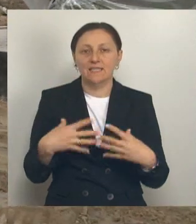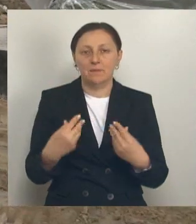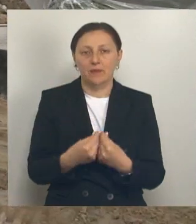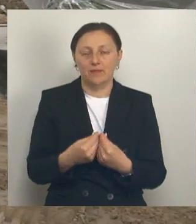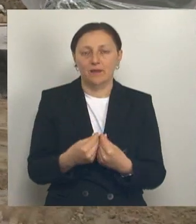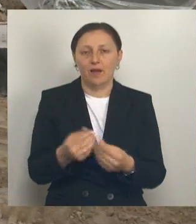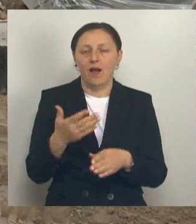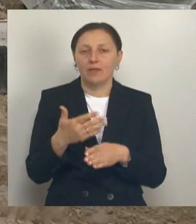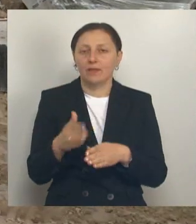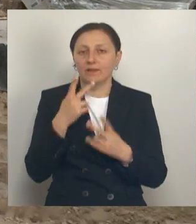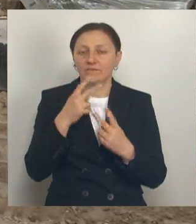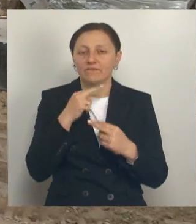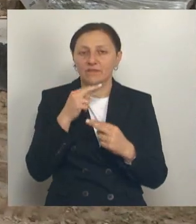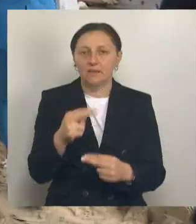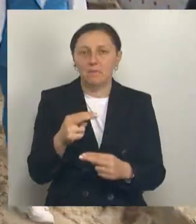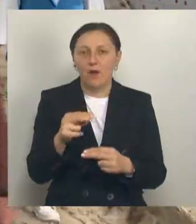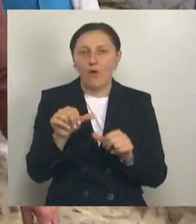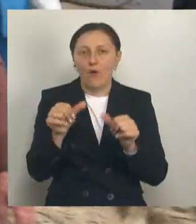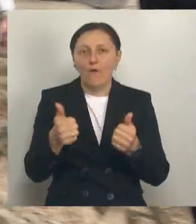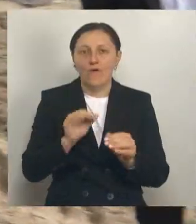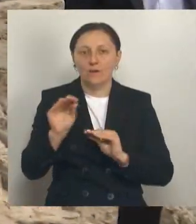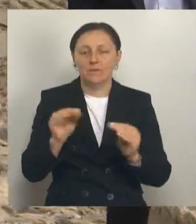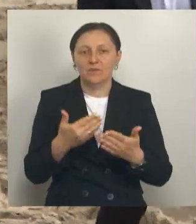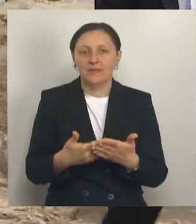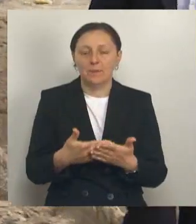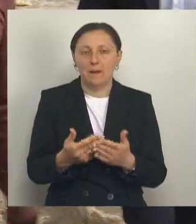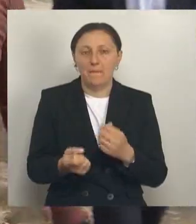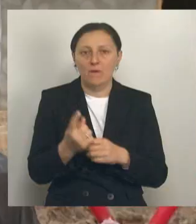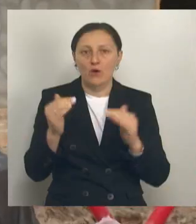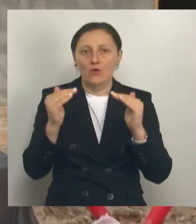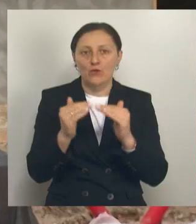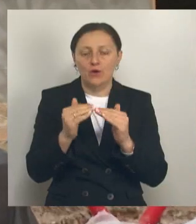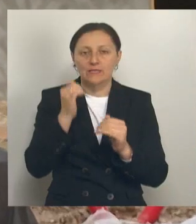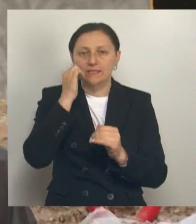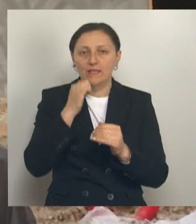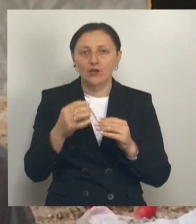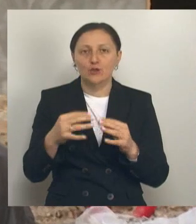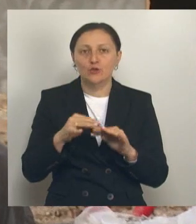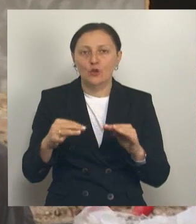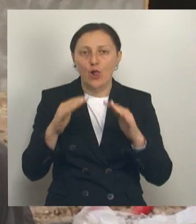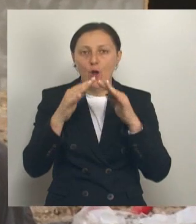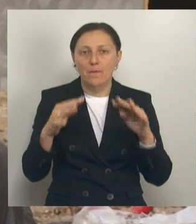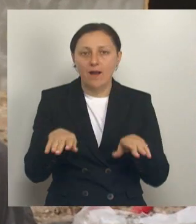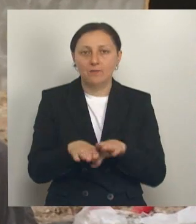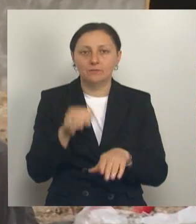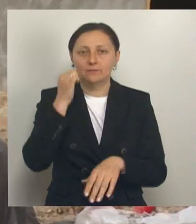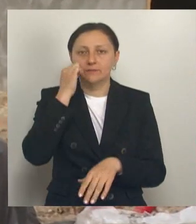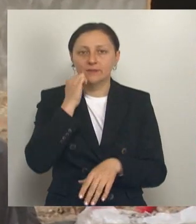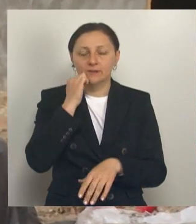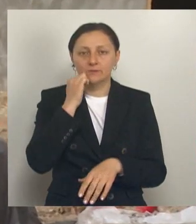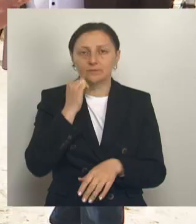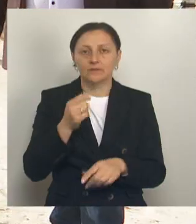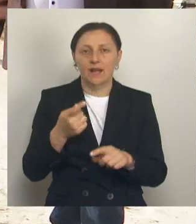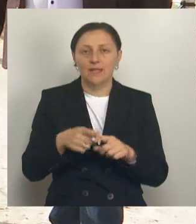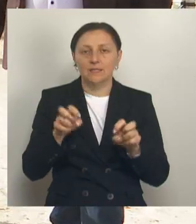отдельное внимание стилистическому оформлению к примеру появится дома соломенными крышами под старину Вот они как